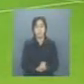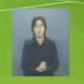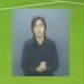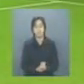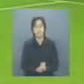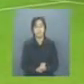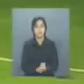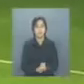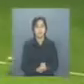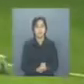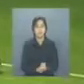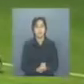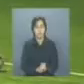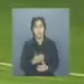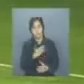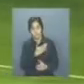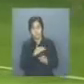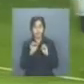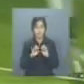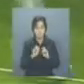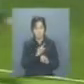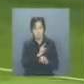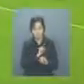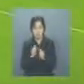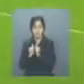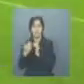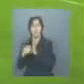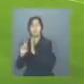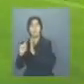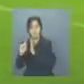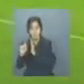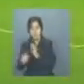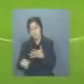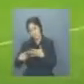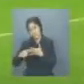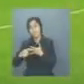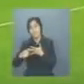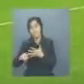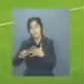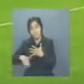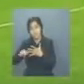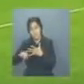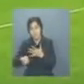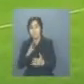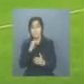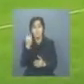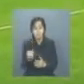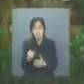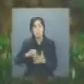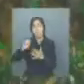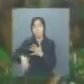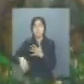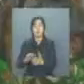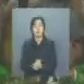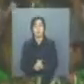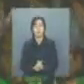งศ์กลับมารับหน้าที่คุมทีมเจอกับขอนแก่นรองบ๊วยของตารางที่หากแพ้นัดนี้ตกชั้นทันทีค่ะเจ้าถิ่นฉ